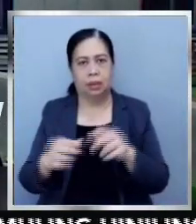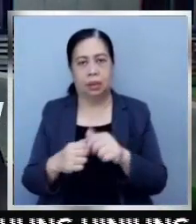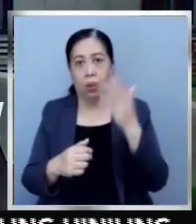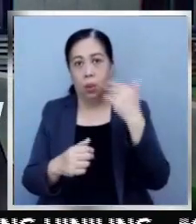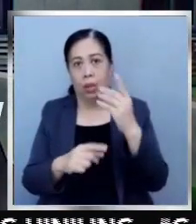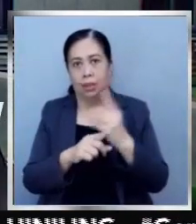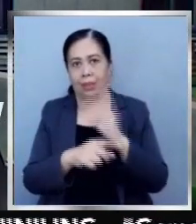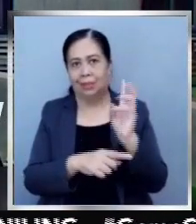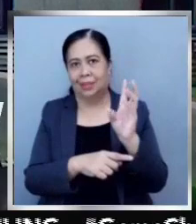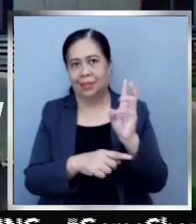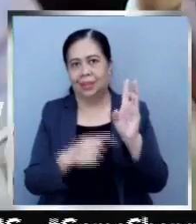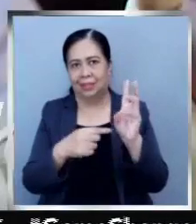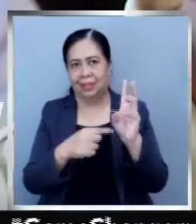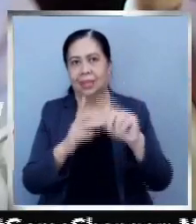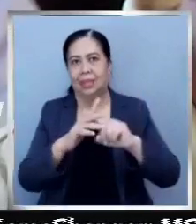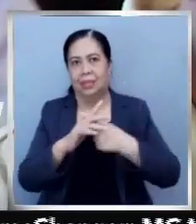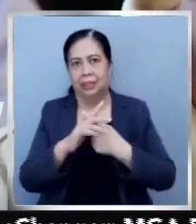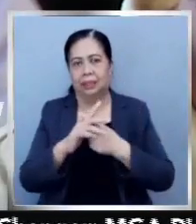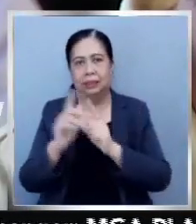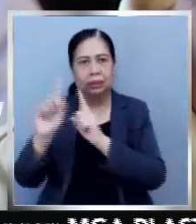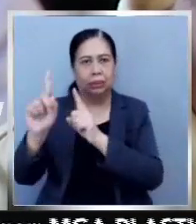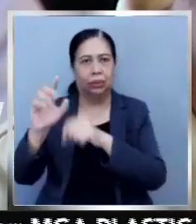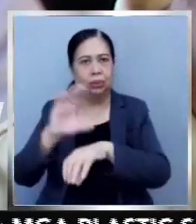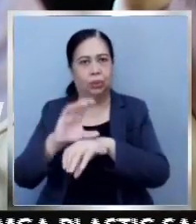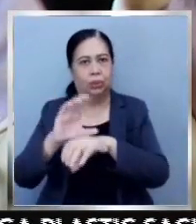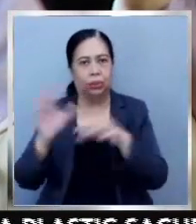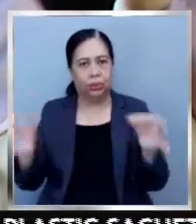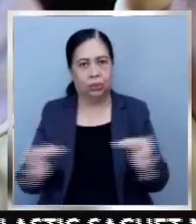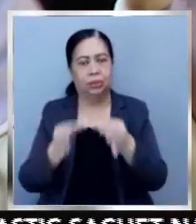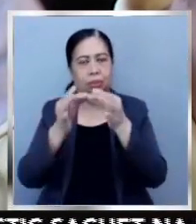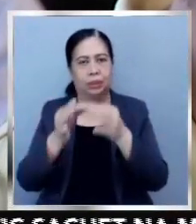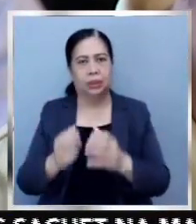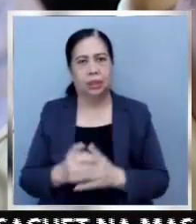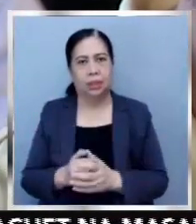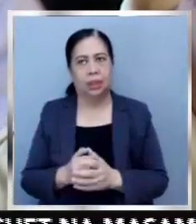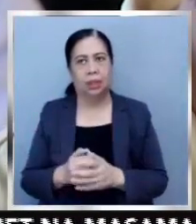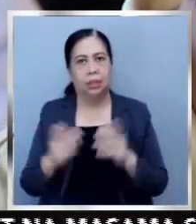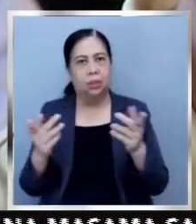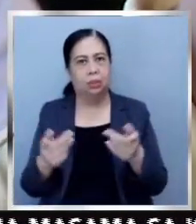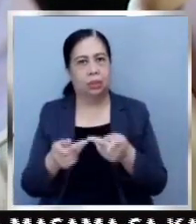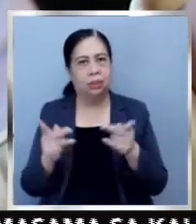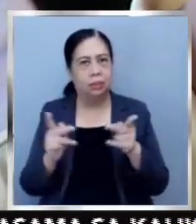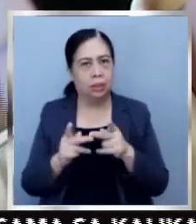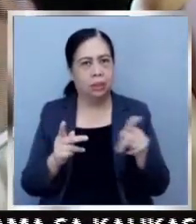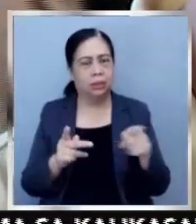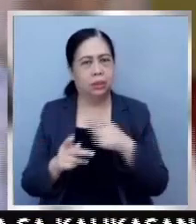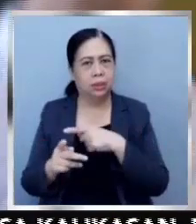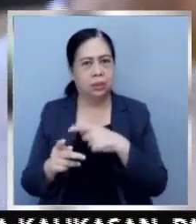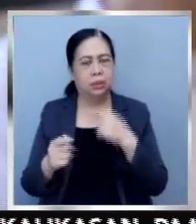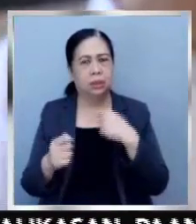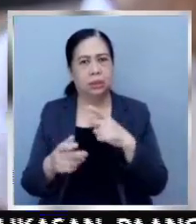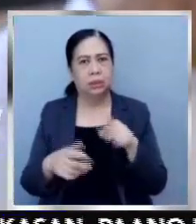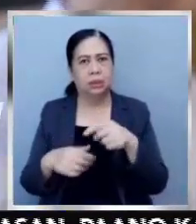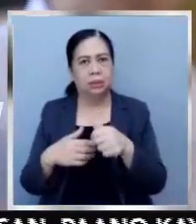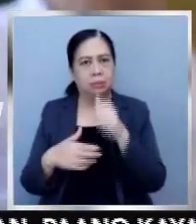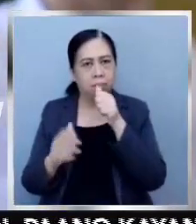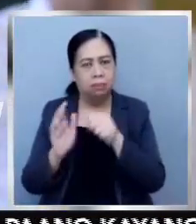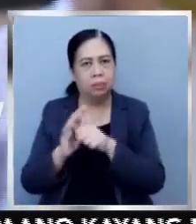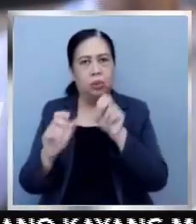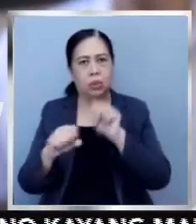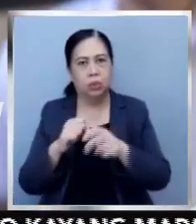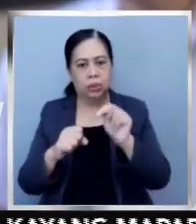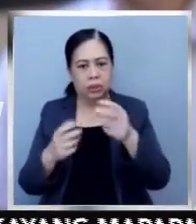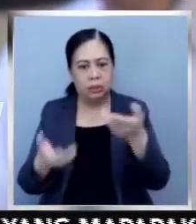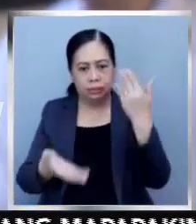start na po ng mga simbang gabi. Ang mga delikadong component na nakakapinsala ay concealed po yan. Kaya kailangan po natin yung